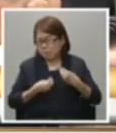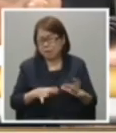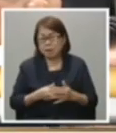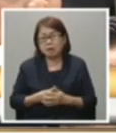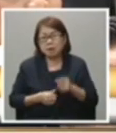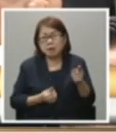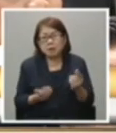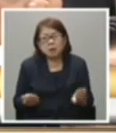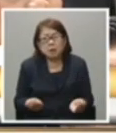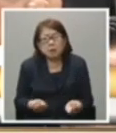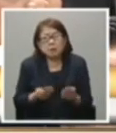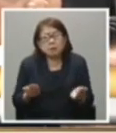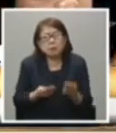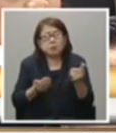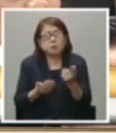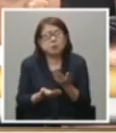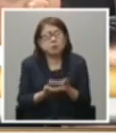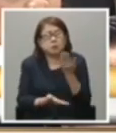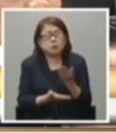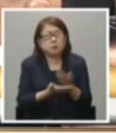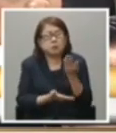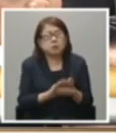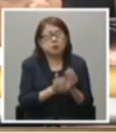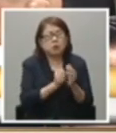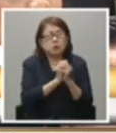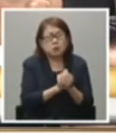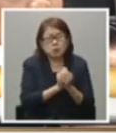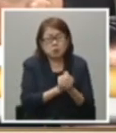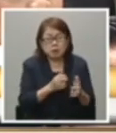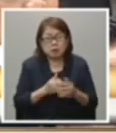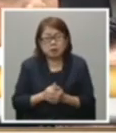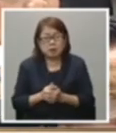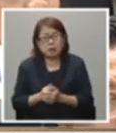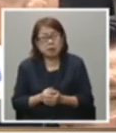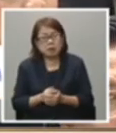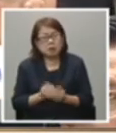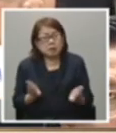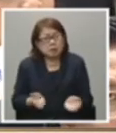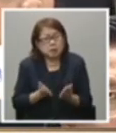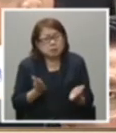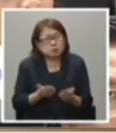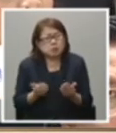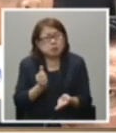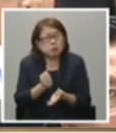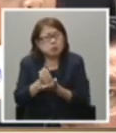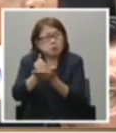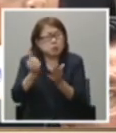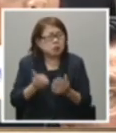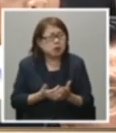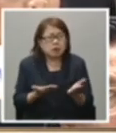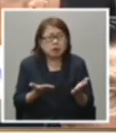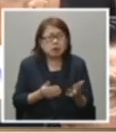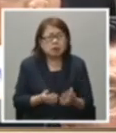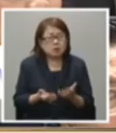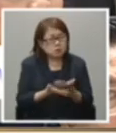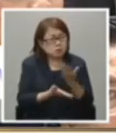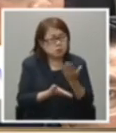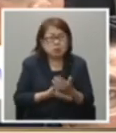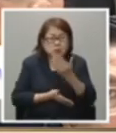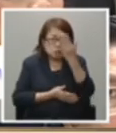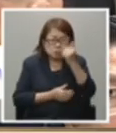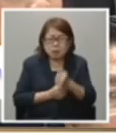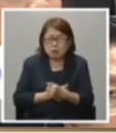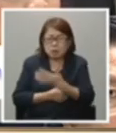วแต่สาเหตุหลักเลยที่ท่านมีแต่อุ้มเจ้าสัวเนี่ยเพราะท่านไม่เคยสนใจคนข้างล่างคนรากฐาน